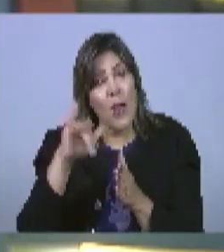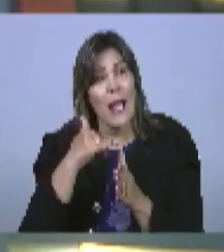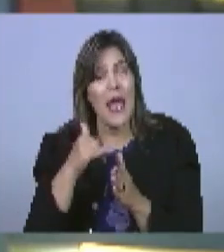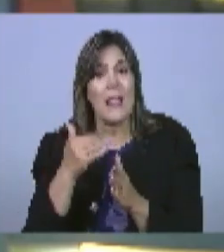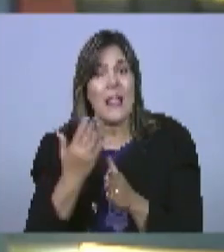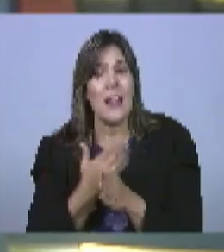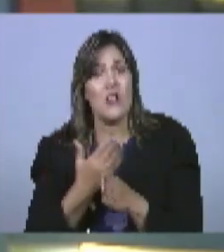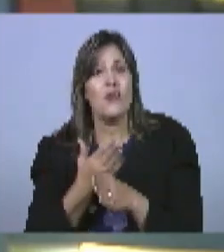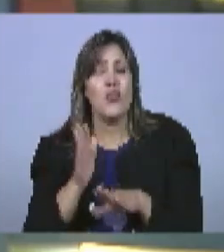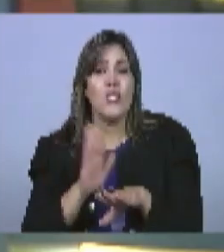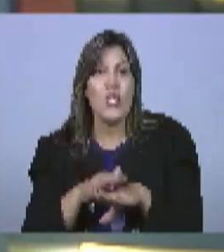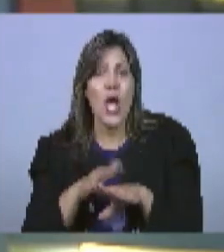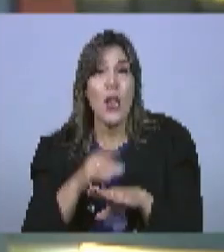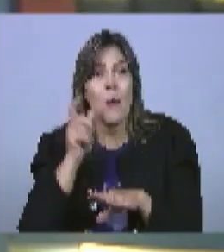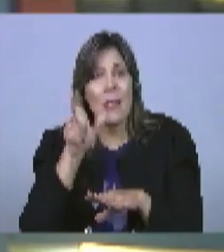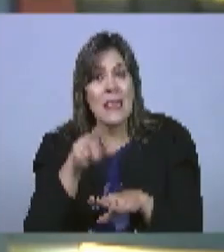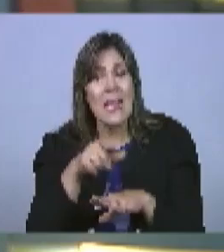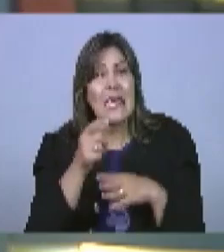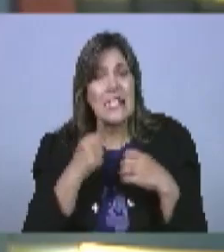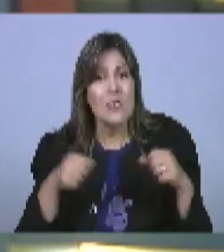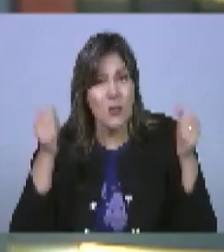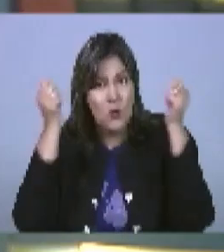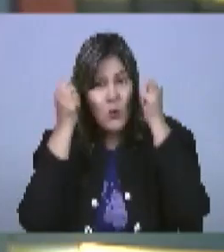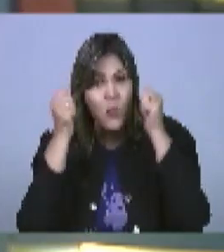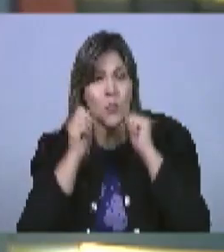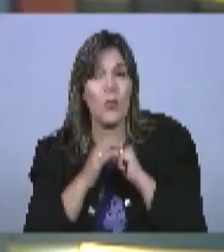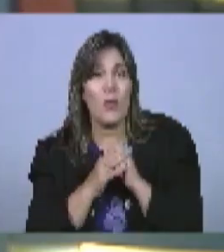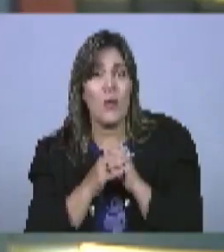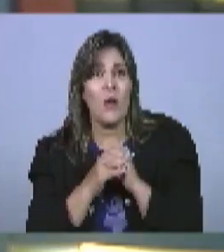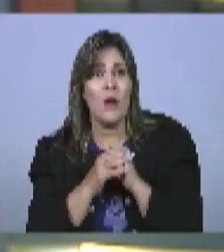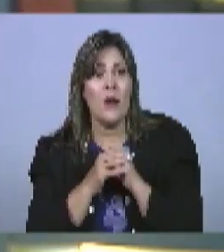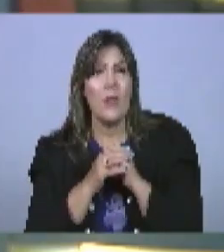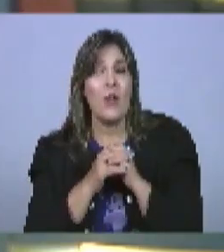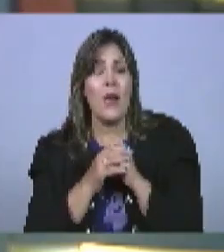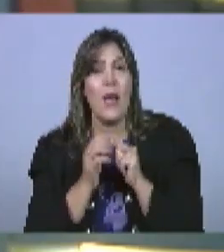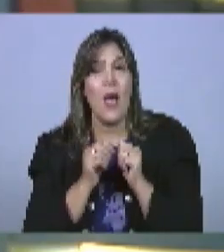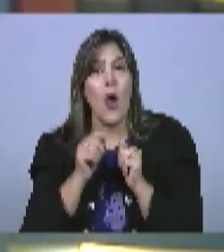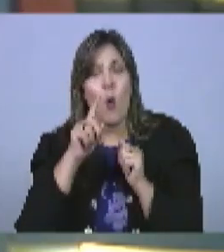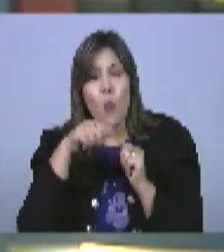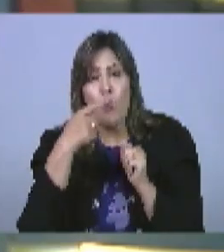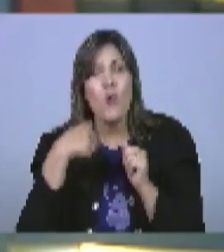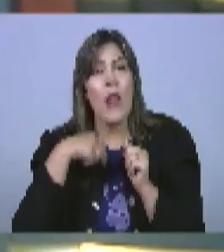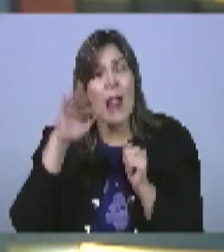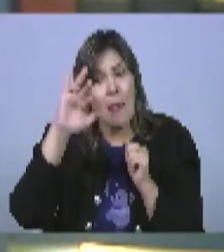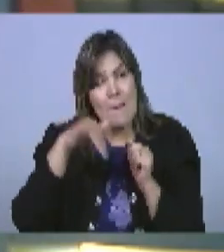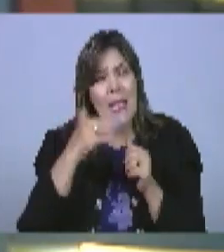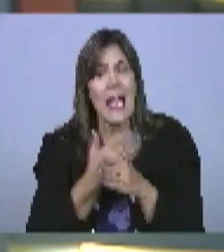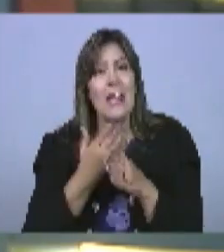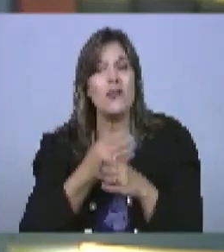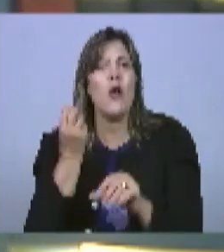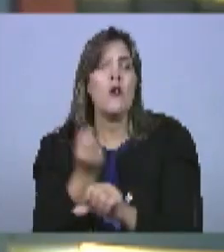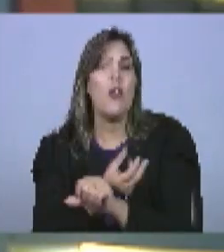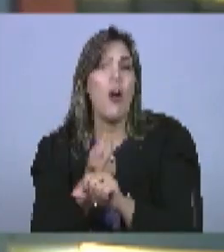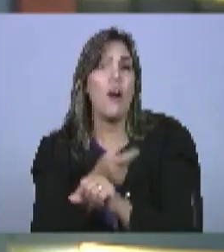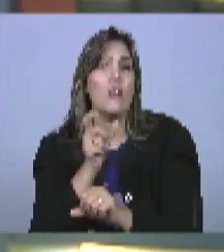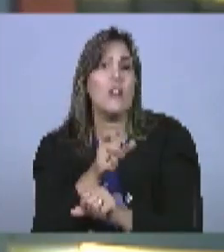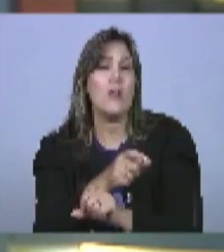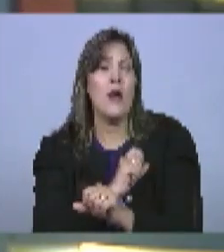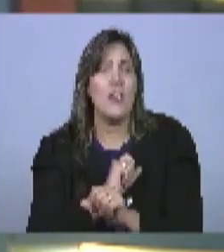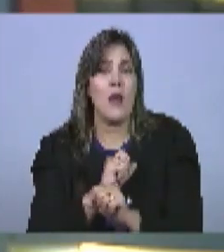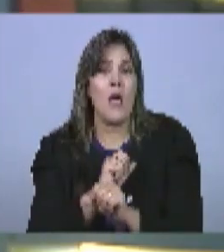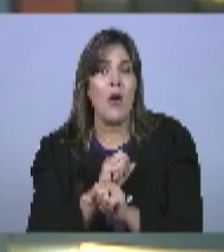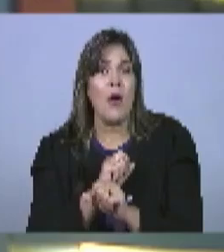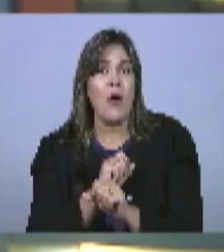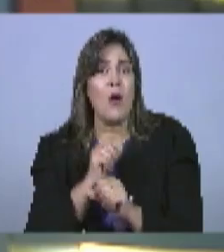طلب الناس ان هي تطوب لم اتي لادعو ابرار بخطاه الى التوبه فسيد المسيح كان